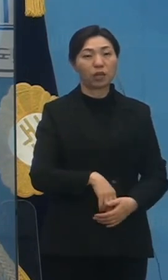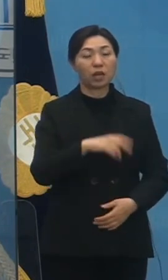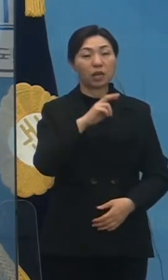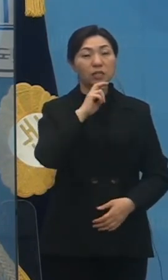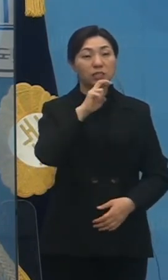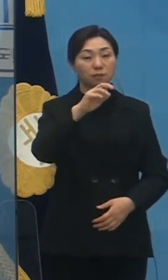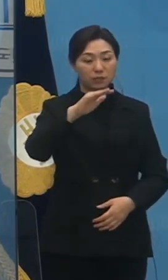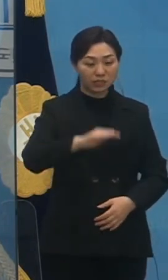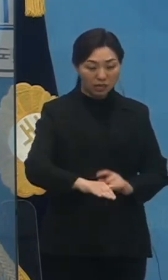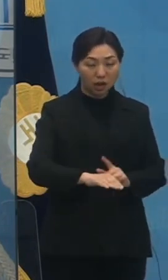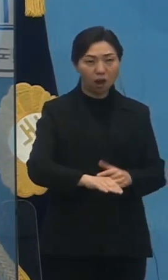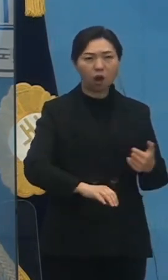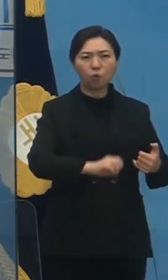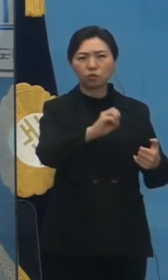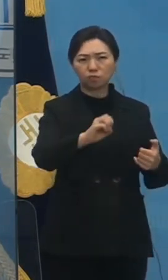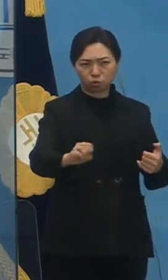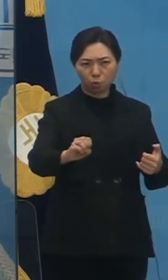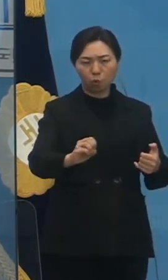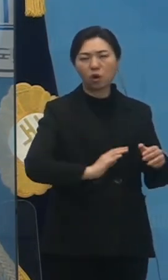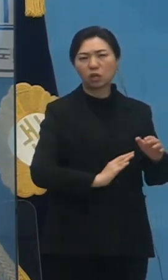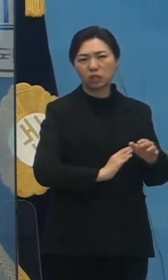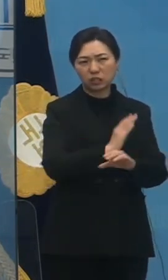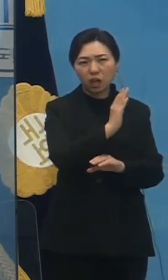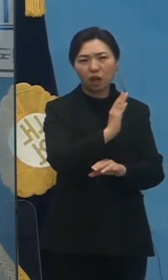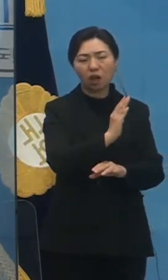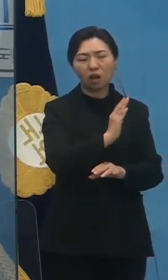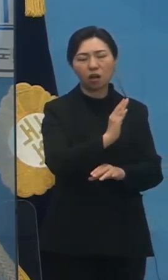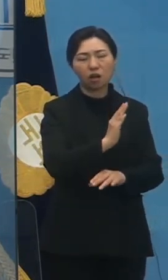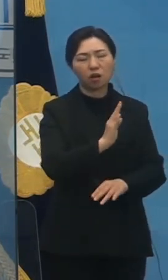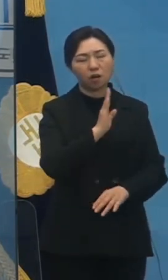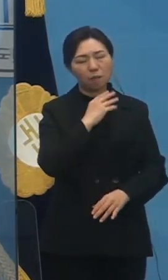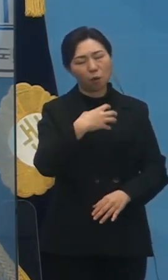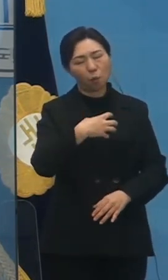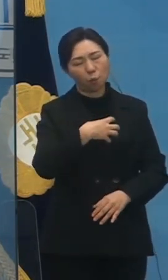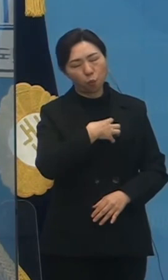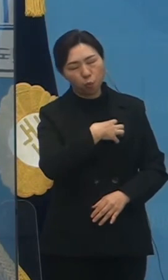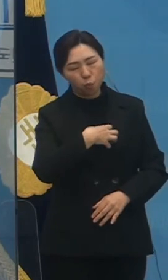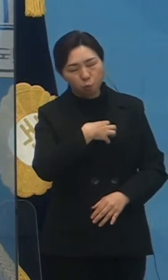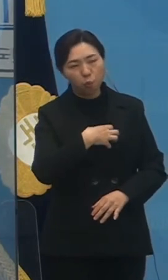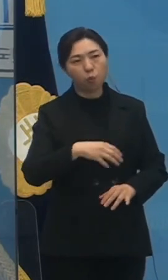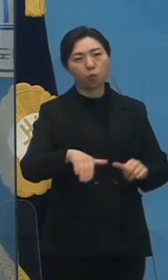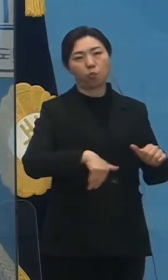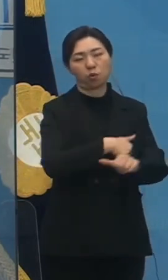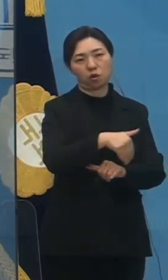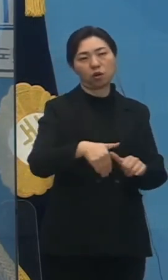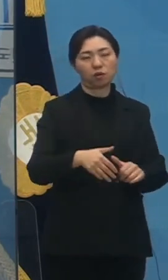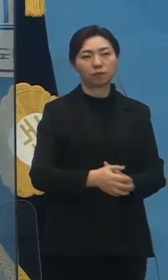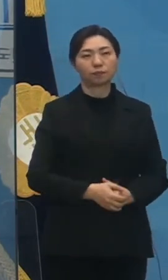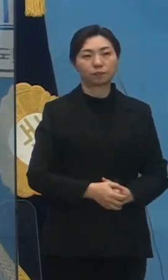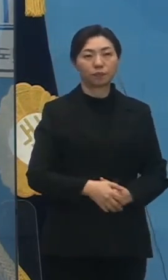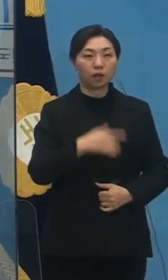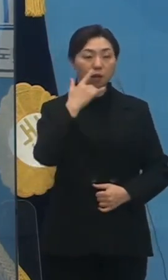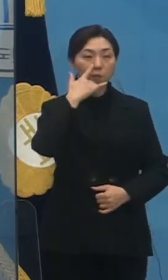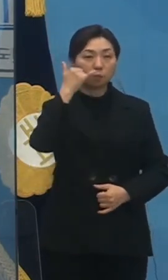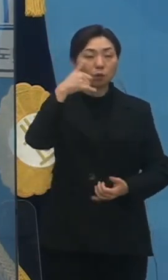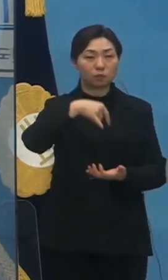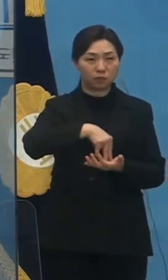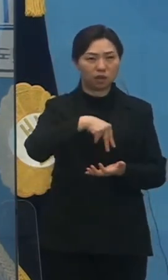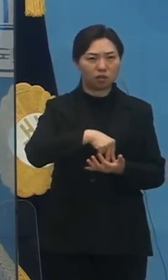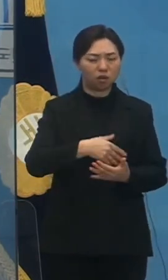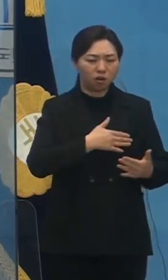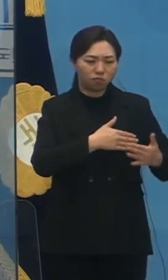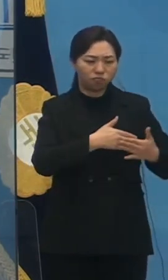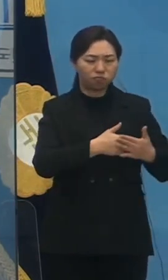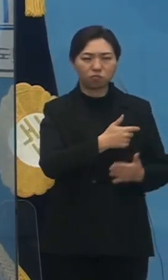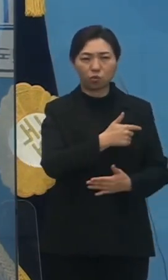확진자가 절반 가까이나 되는 그야말로 위기 상황입니다. 학부모들은 매우 불안해하고